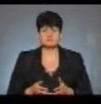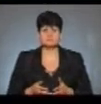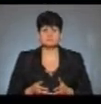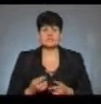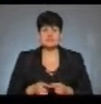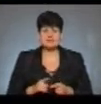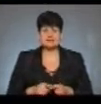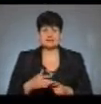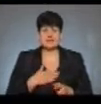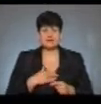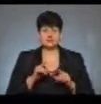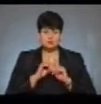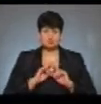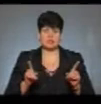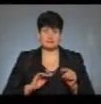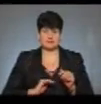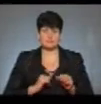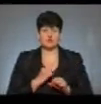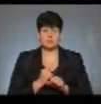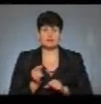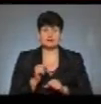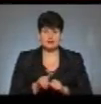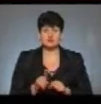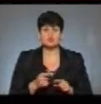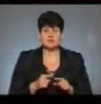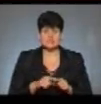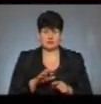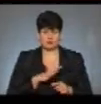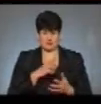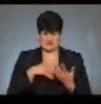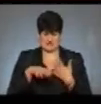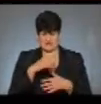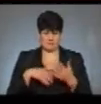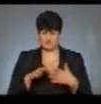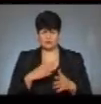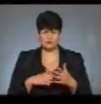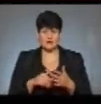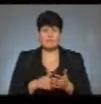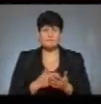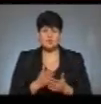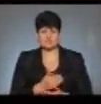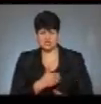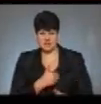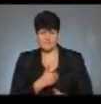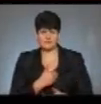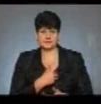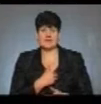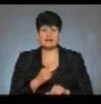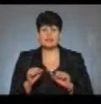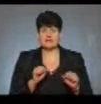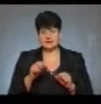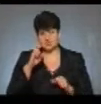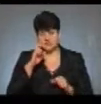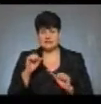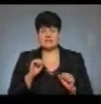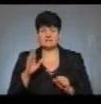це наші унікальні підприємці зробили так, щоб це було досить запутано. І тому політична воля керівника держави,